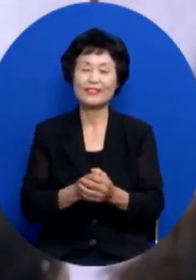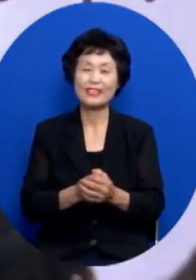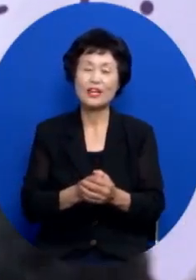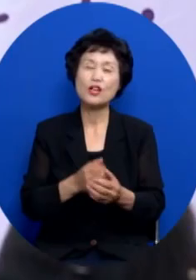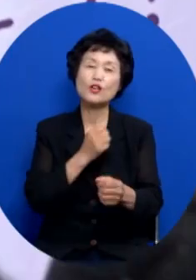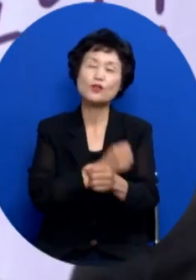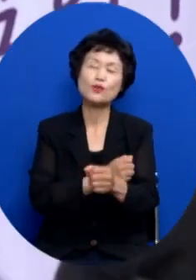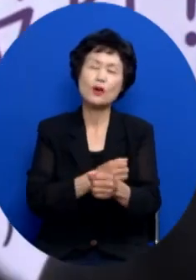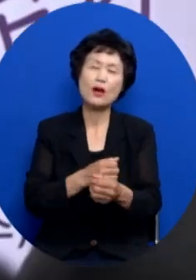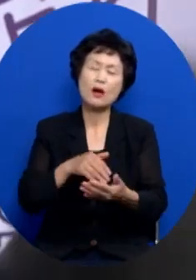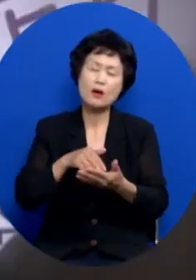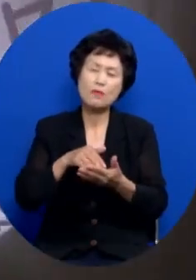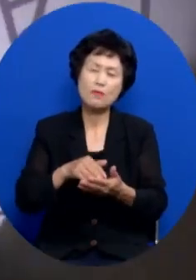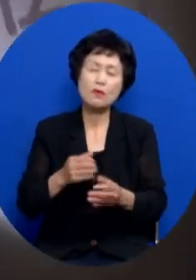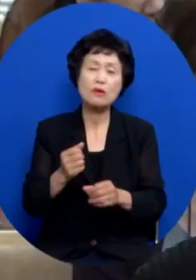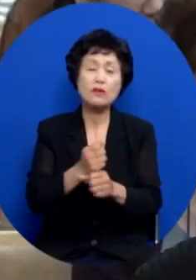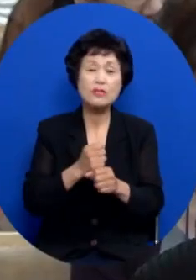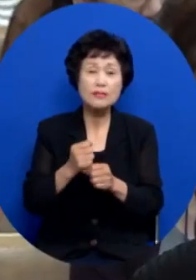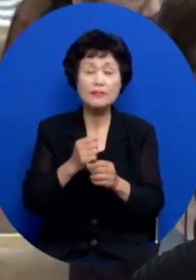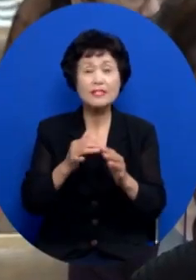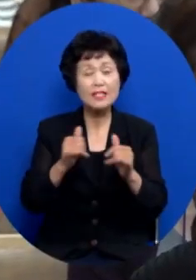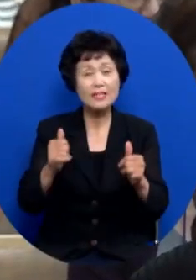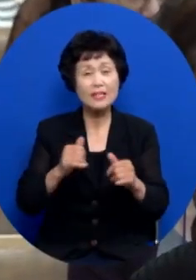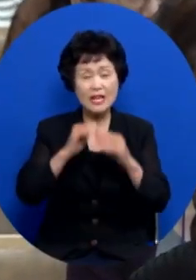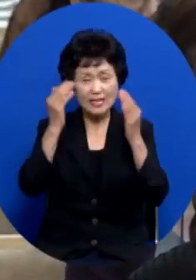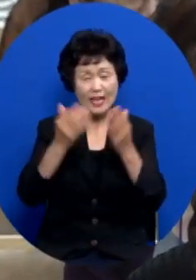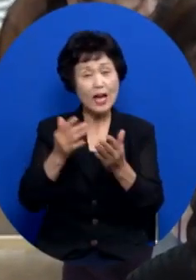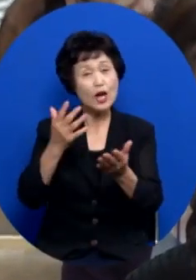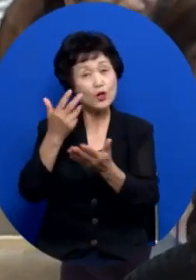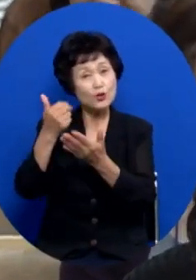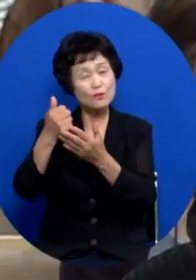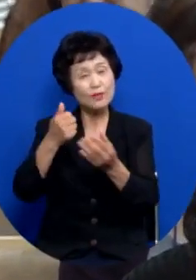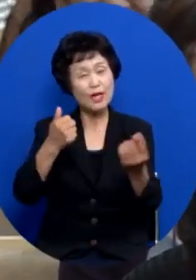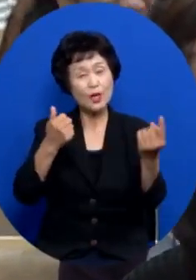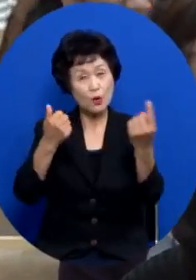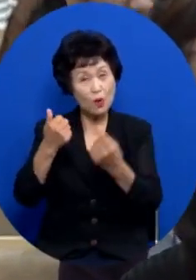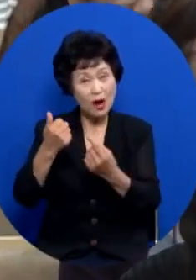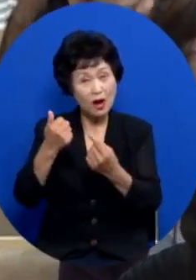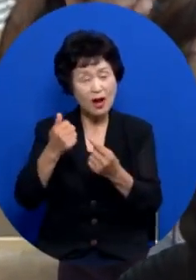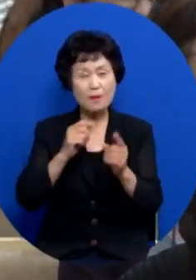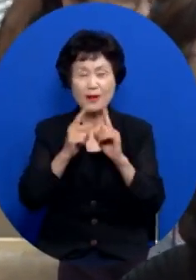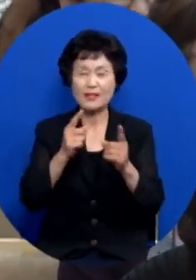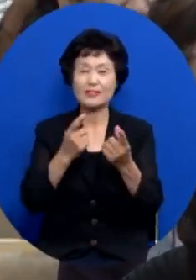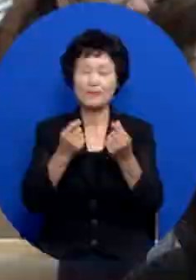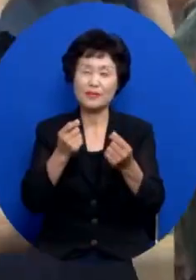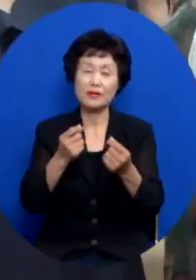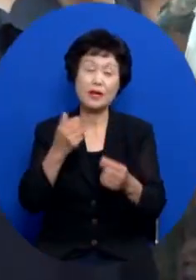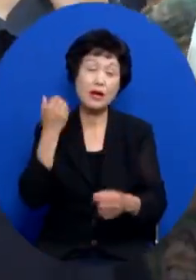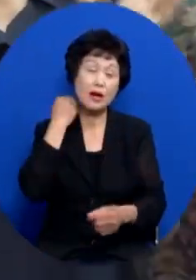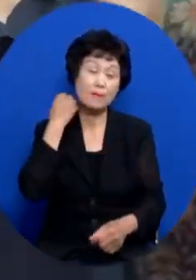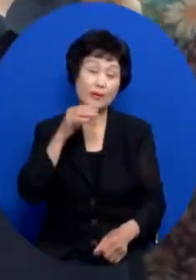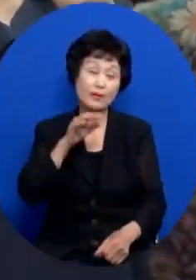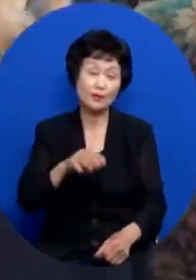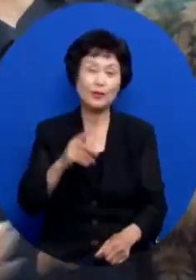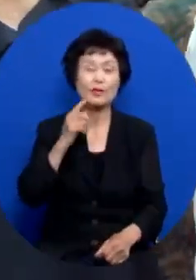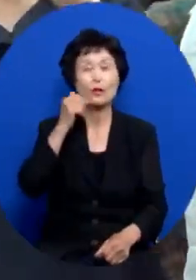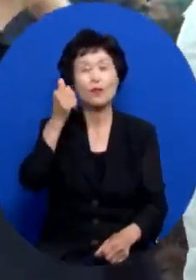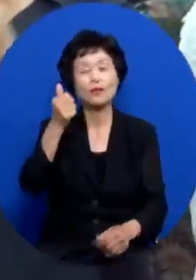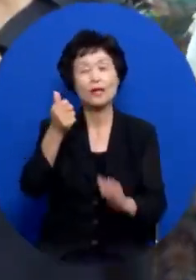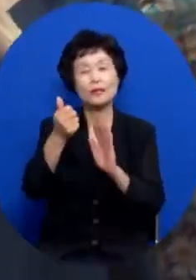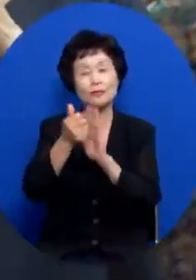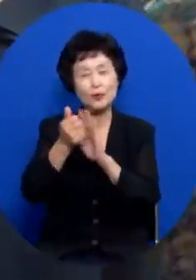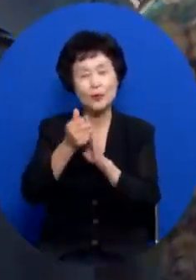수고하고 무거운 짐진자들아 다 내게로 오라는 말씀처럼 보이지 않는 곳에서 목회 사역을 보필해온 사모들은